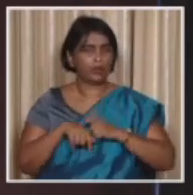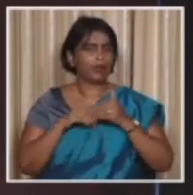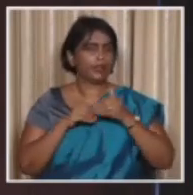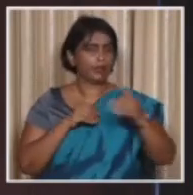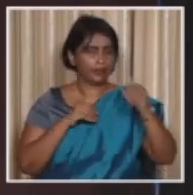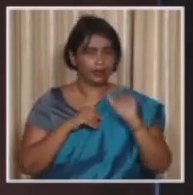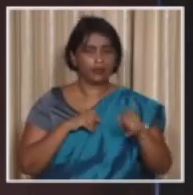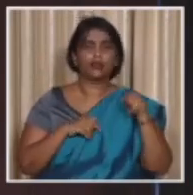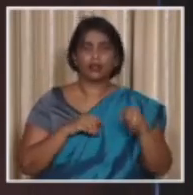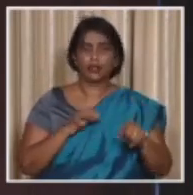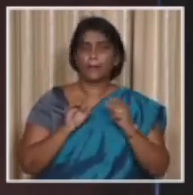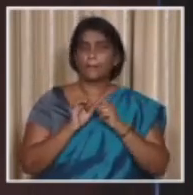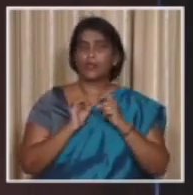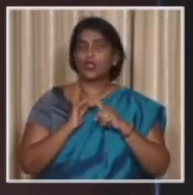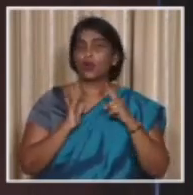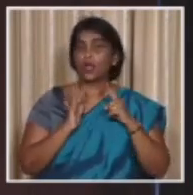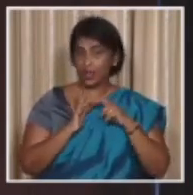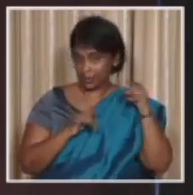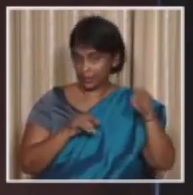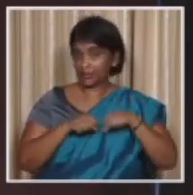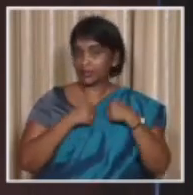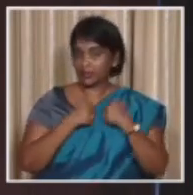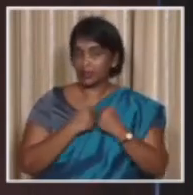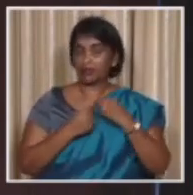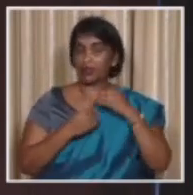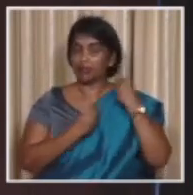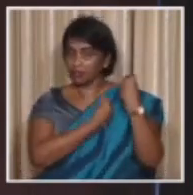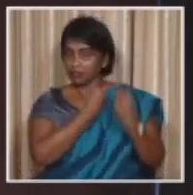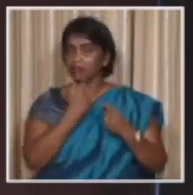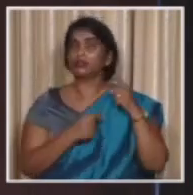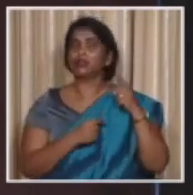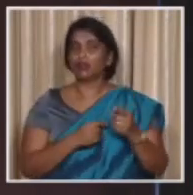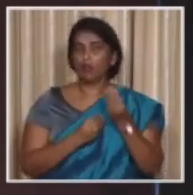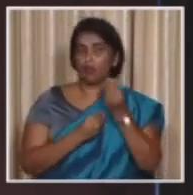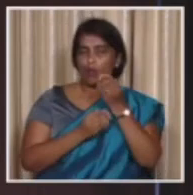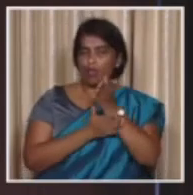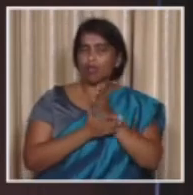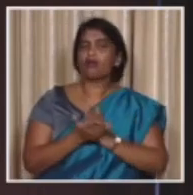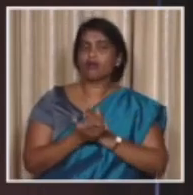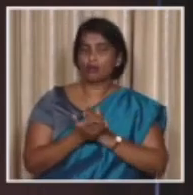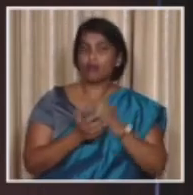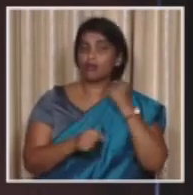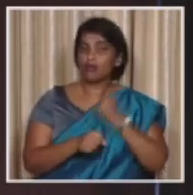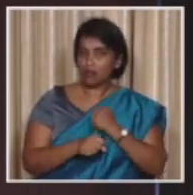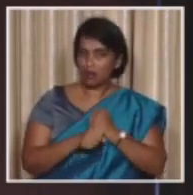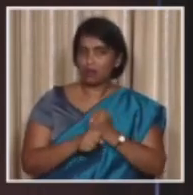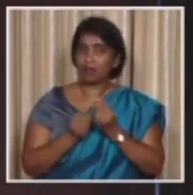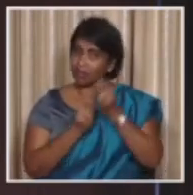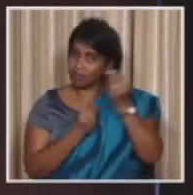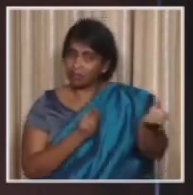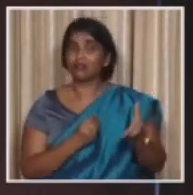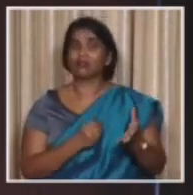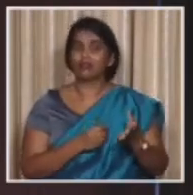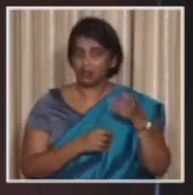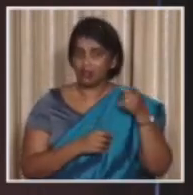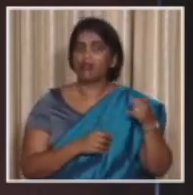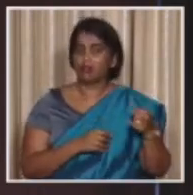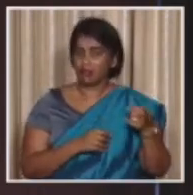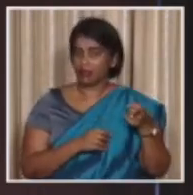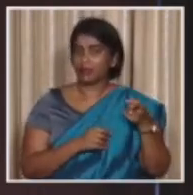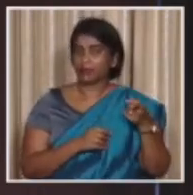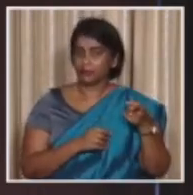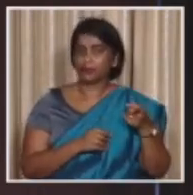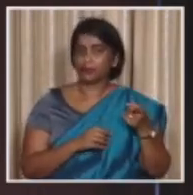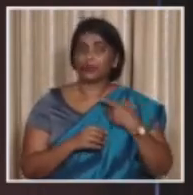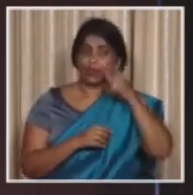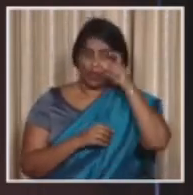හරි මේ BOA සමාගම් වලට ලැබිලා තියෙන වරප්‍රසාද වලින් පොඩි කොටසක් හරි රජයට ප්‍රදානය කරන්න කියන්න. එතකොට අපි මේ